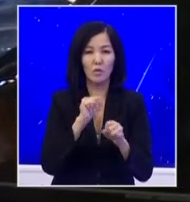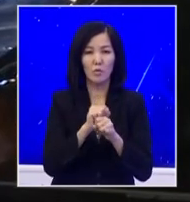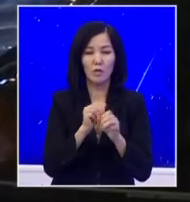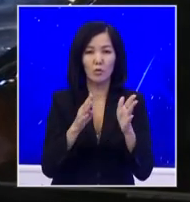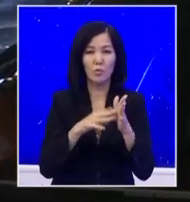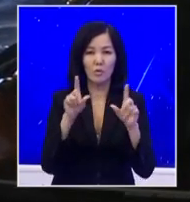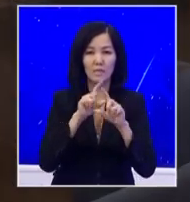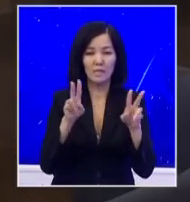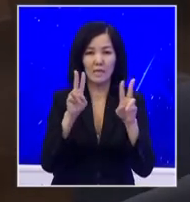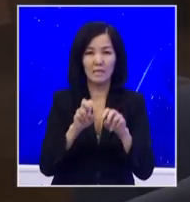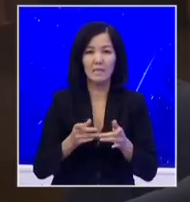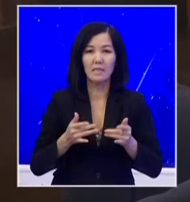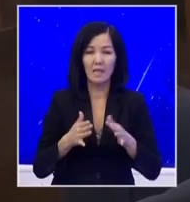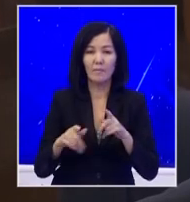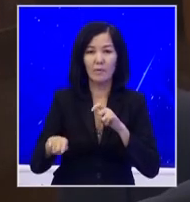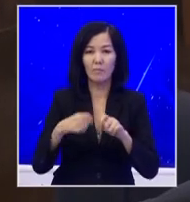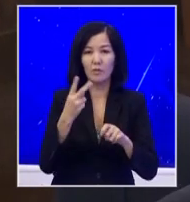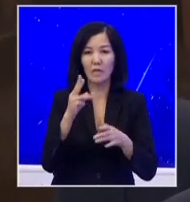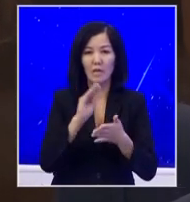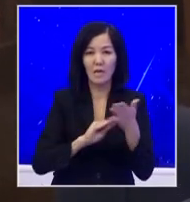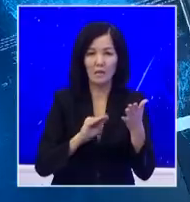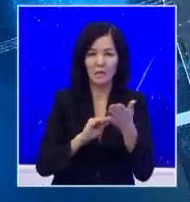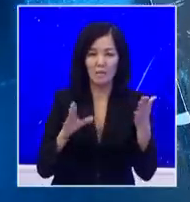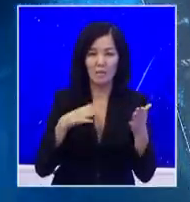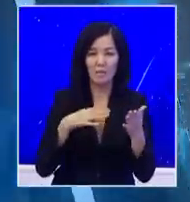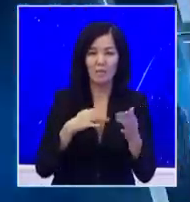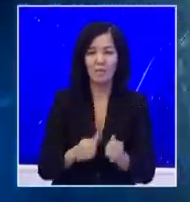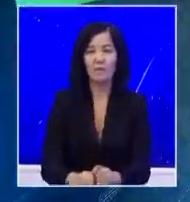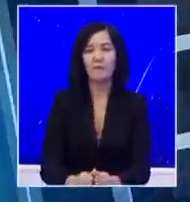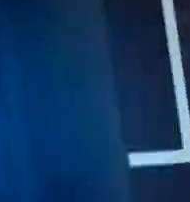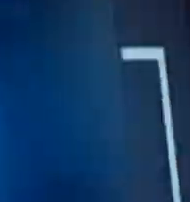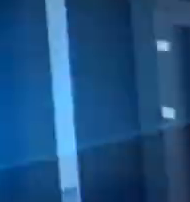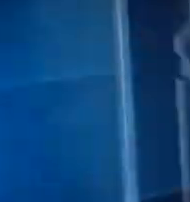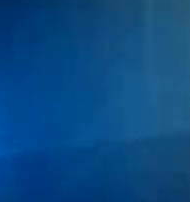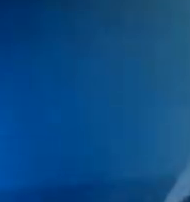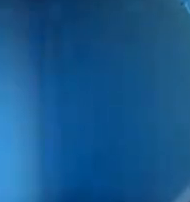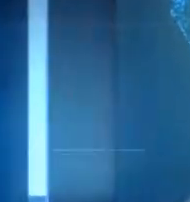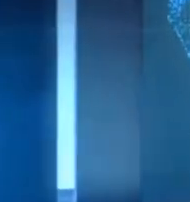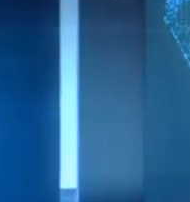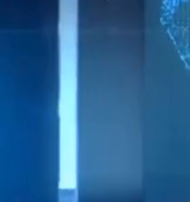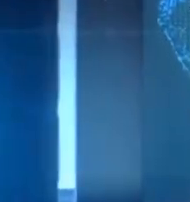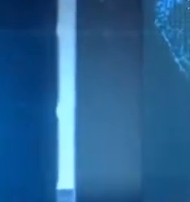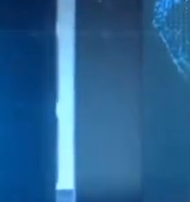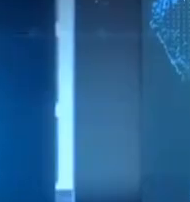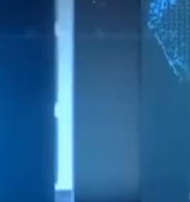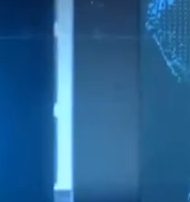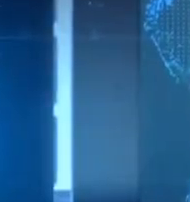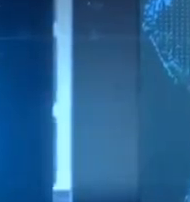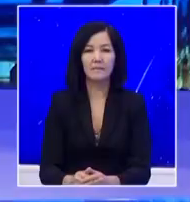нысанды тексеріп, талапты бұзған екеуіне хаттама толтырылды. Елдана Серікбайқызы, Нұржан Мұханов, Жетісу телеарнасы,